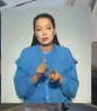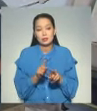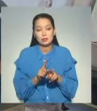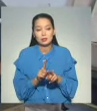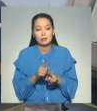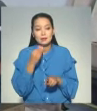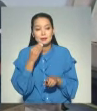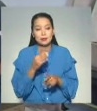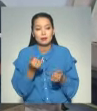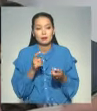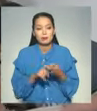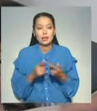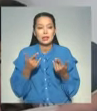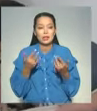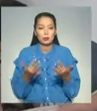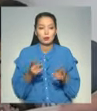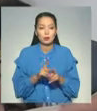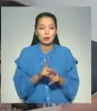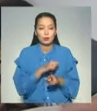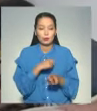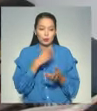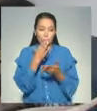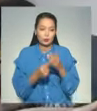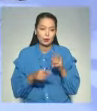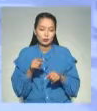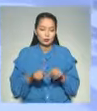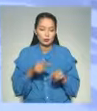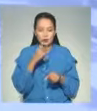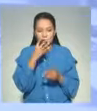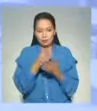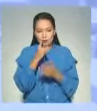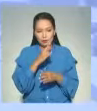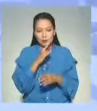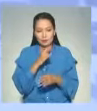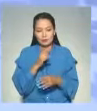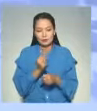материалдық сапасына деген талап. Өзіміздің отандық ағаштармен жасалған.